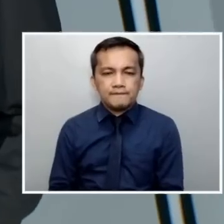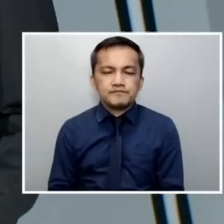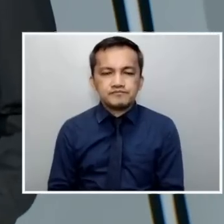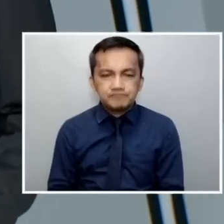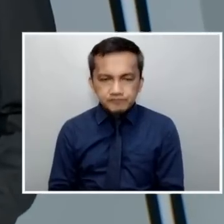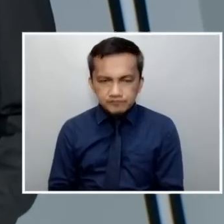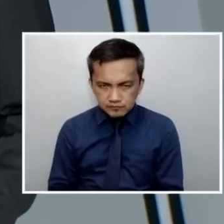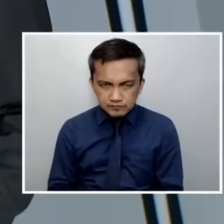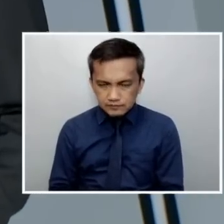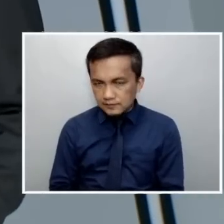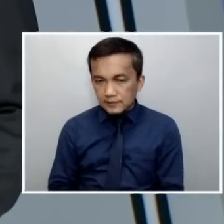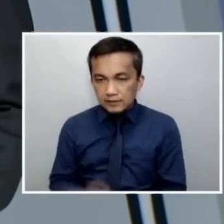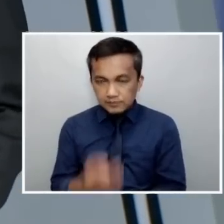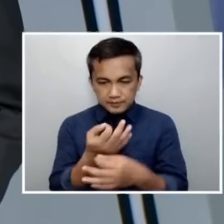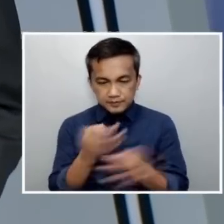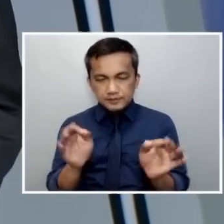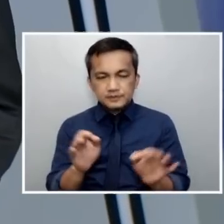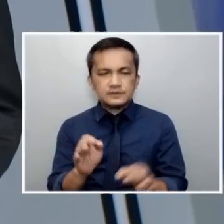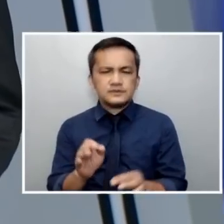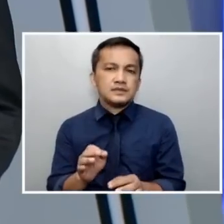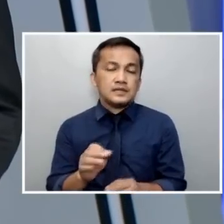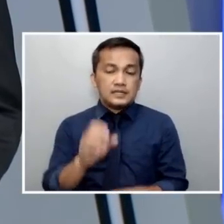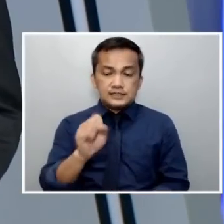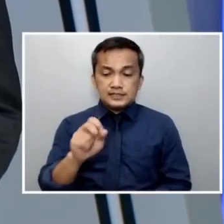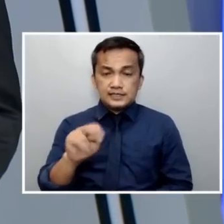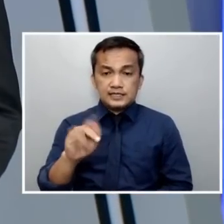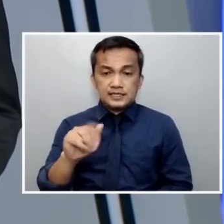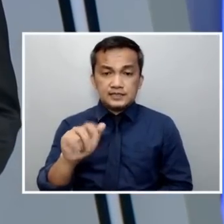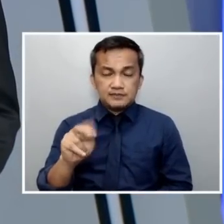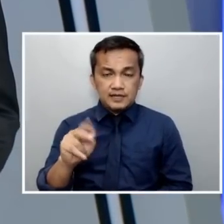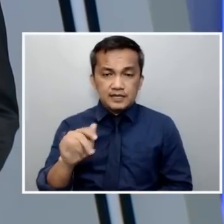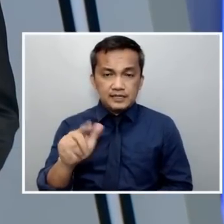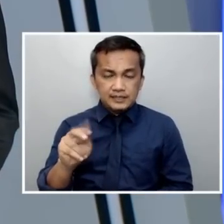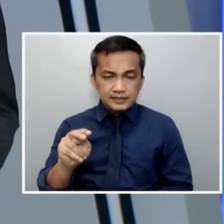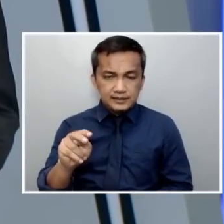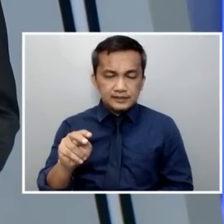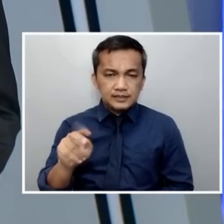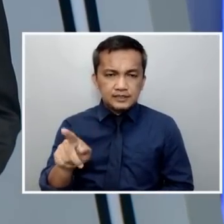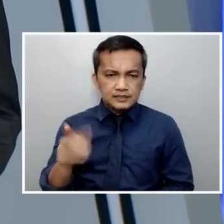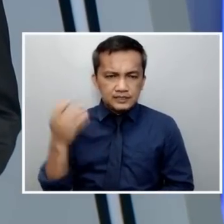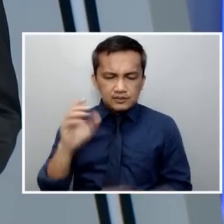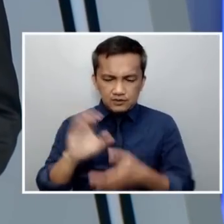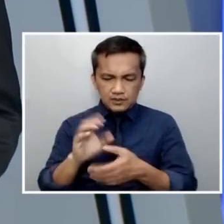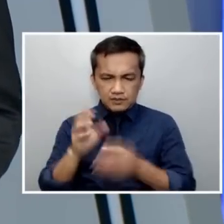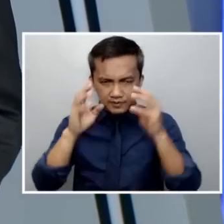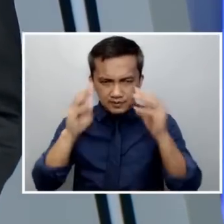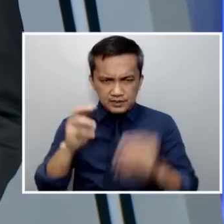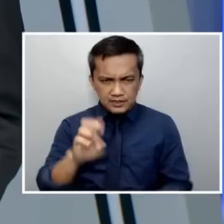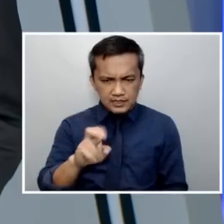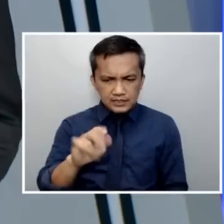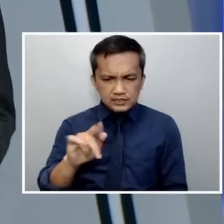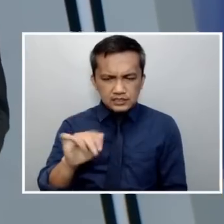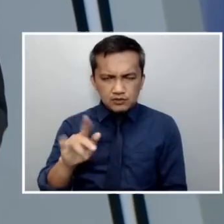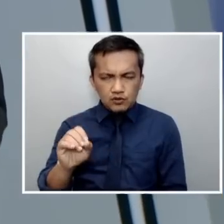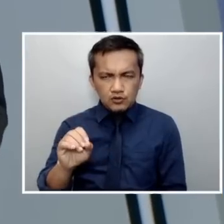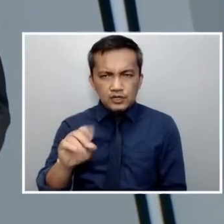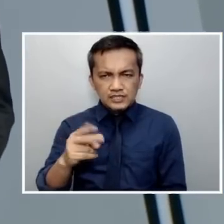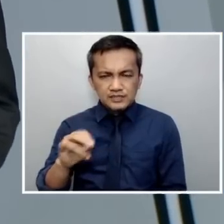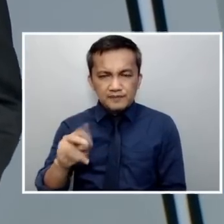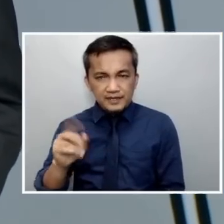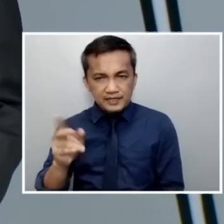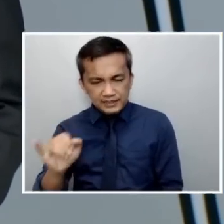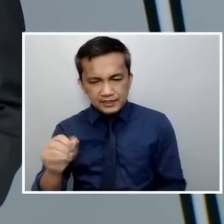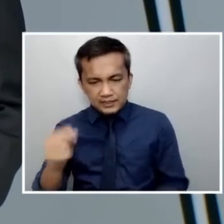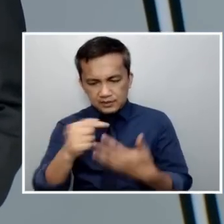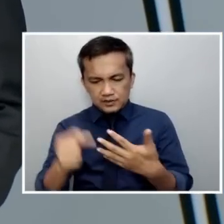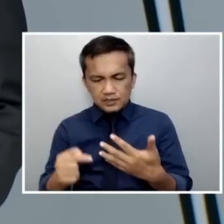Pinawalang sala po naman ang Sandigan Bayan si dating Caloocan City Mayor Enrico Echeverri at iba pang dating